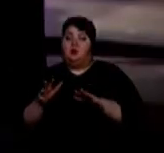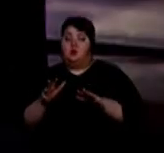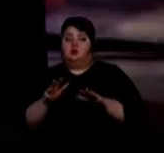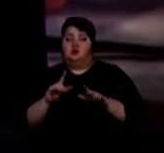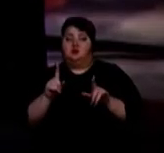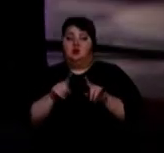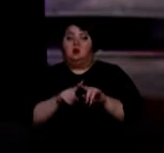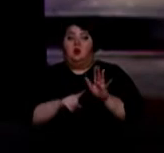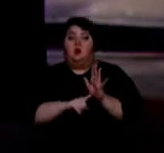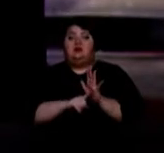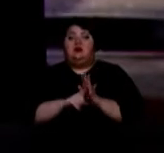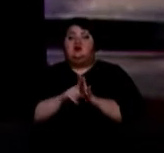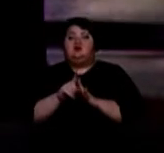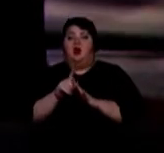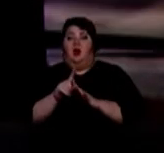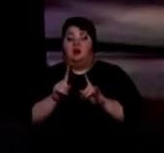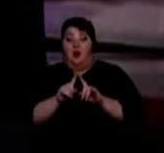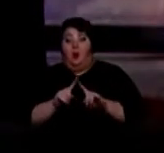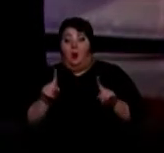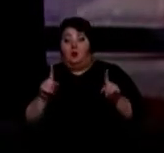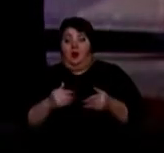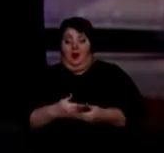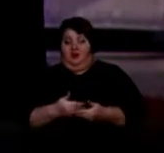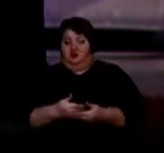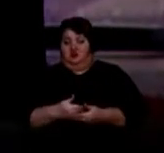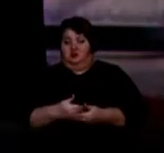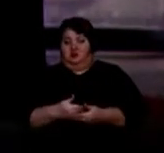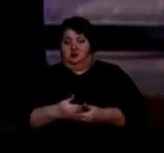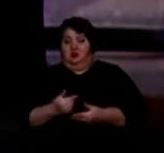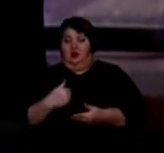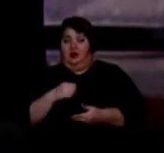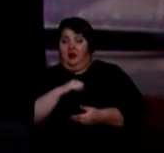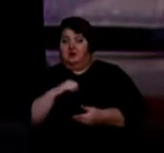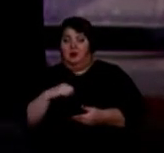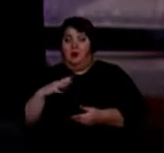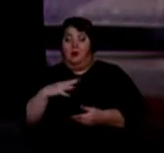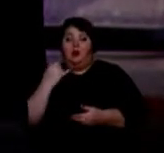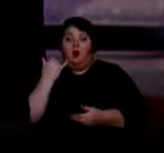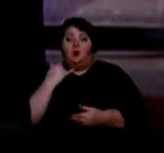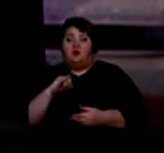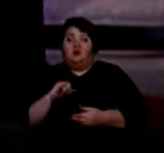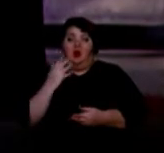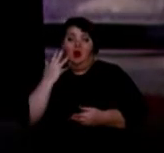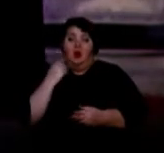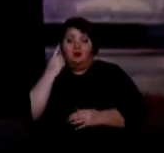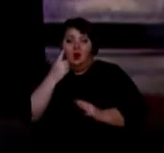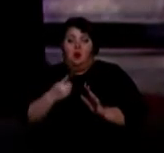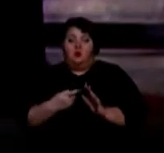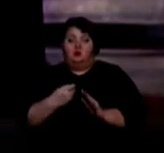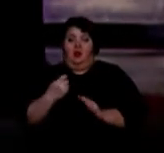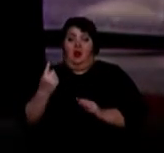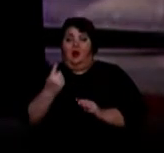же такое зачатие, за уникальной жизни. Вы знаете, я сама была удивлена, когда узнала, что в самой